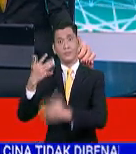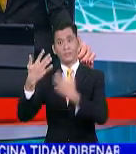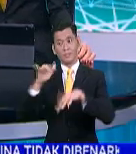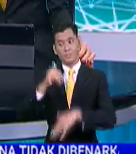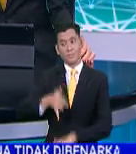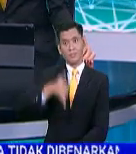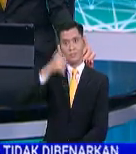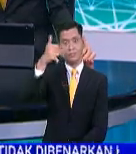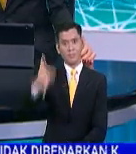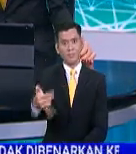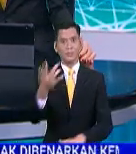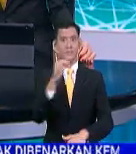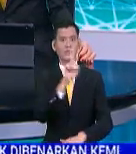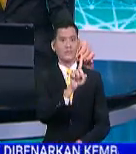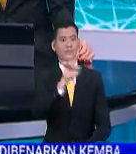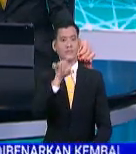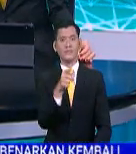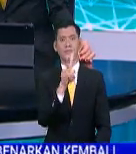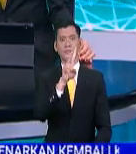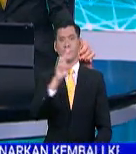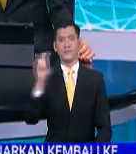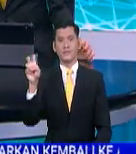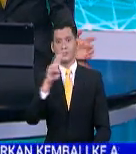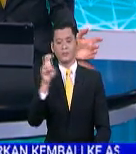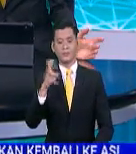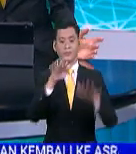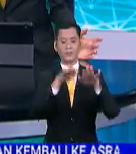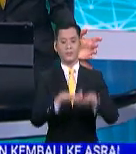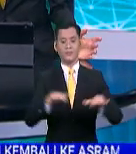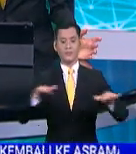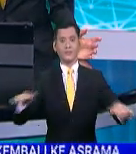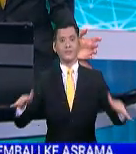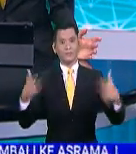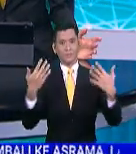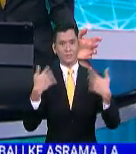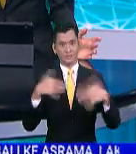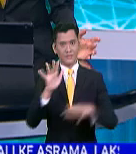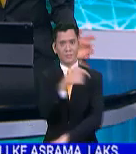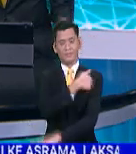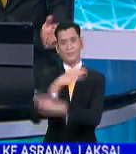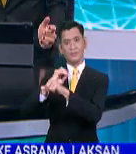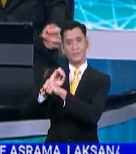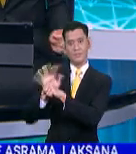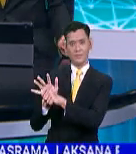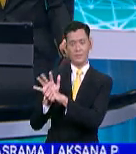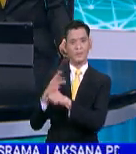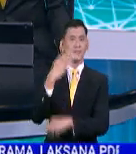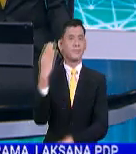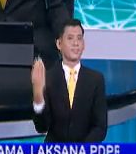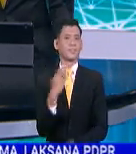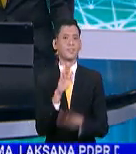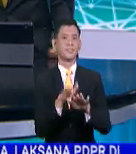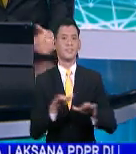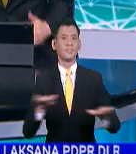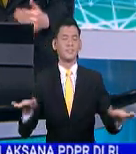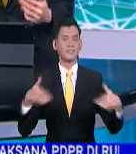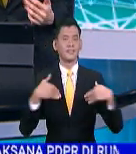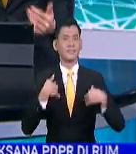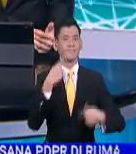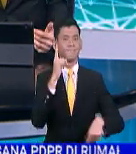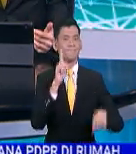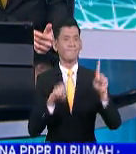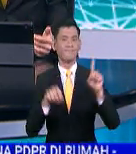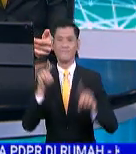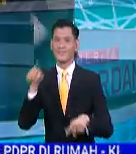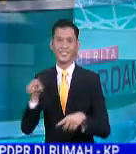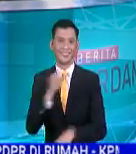sekurang-kurangnya 1,200 penerima vaksin kanak-kanak. Dan seperti kita sedia maklum, lumrah kanak-kanak mempunyai